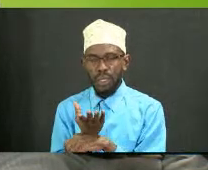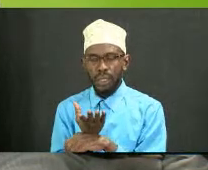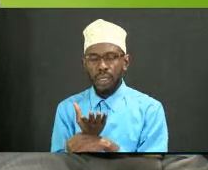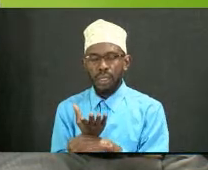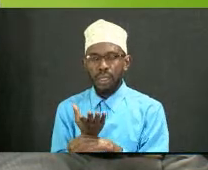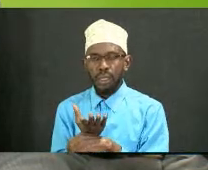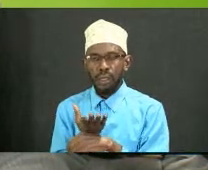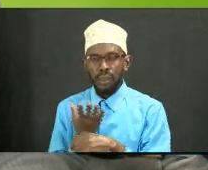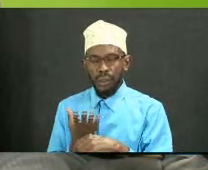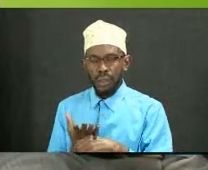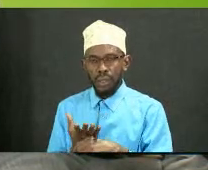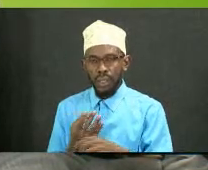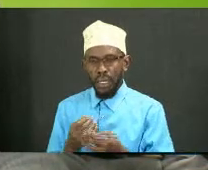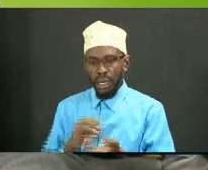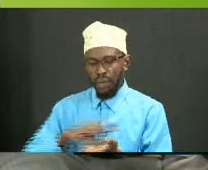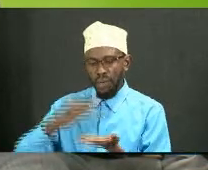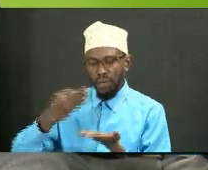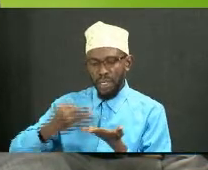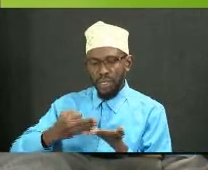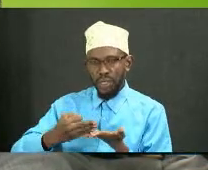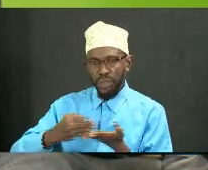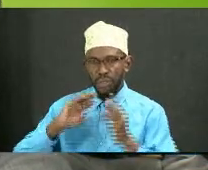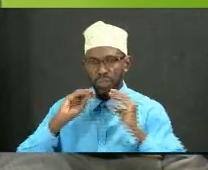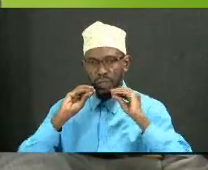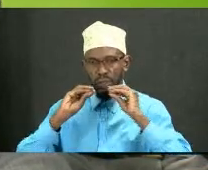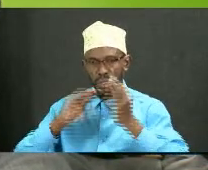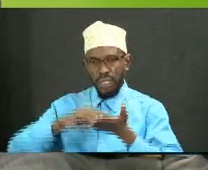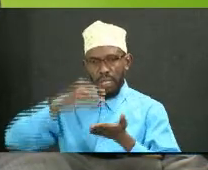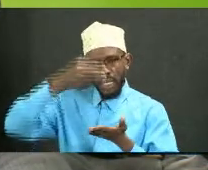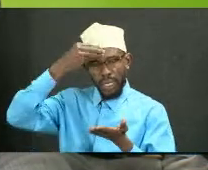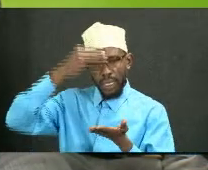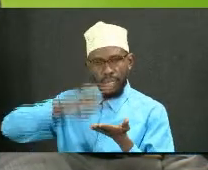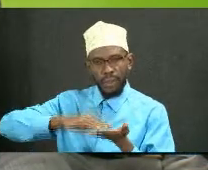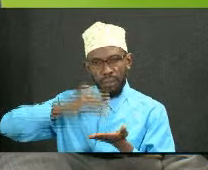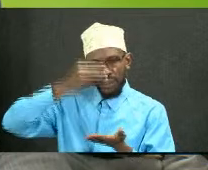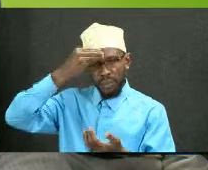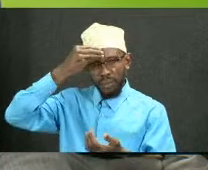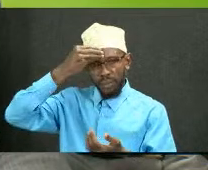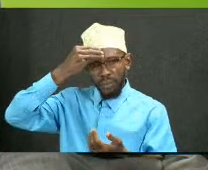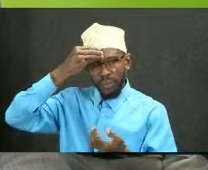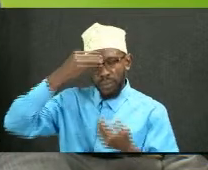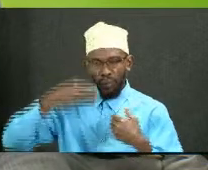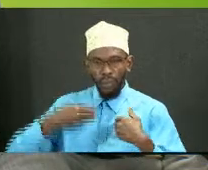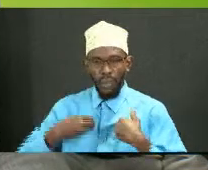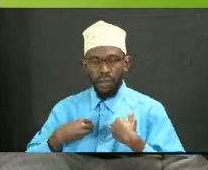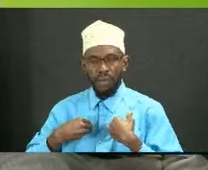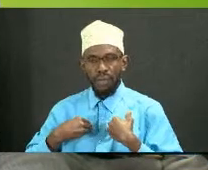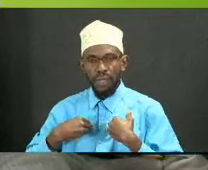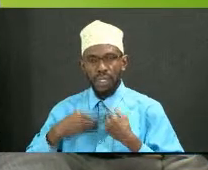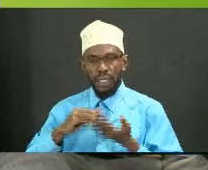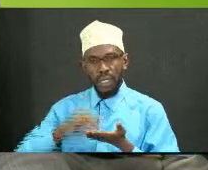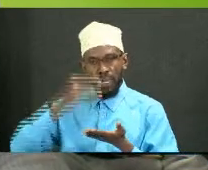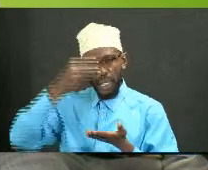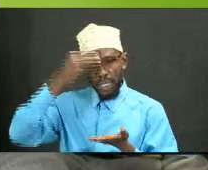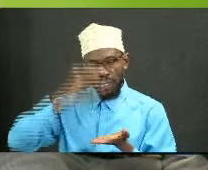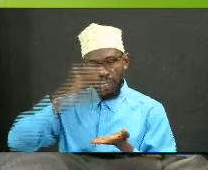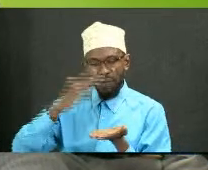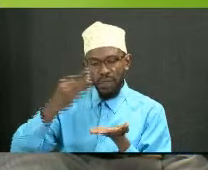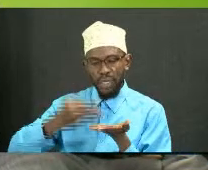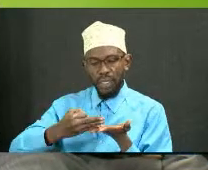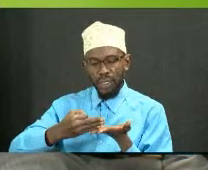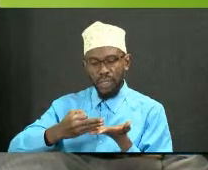ungenge, financial literacy. Hatupati. Mtu anaweza enda wapi akajifunza?